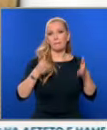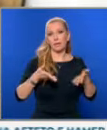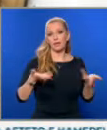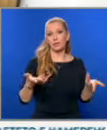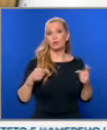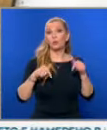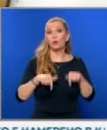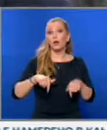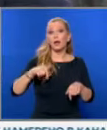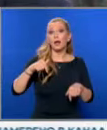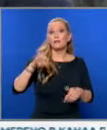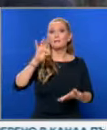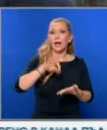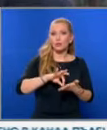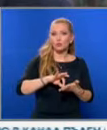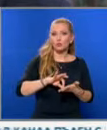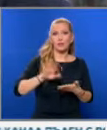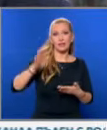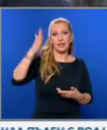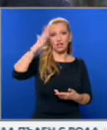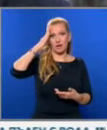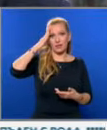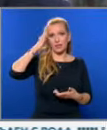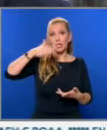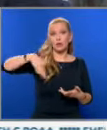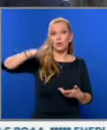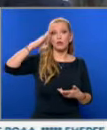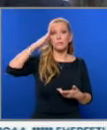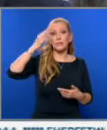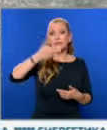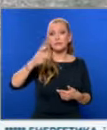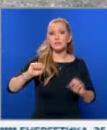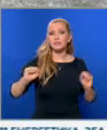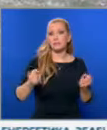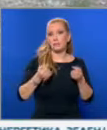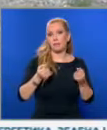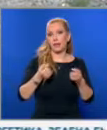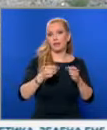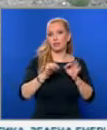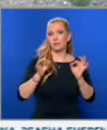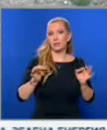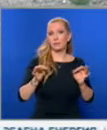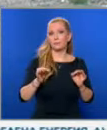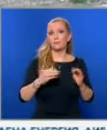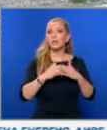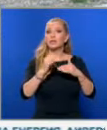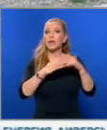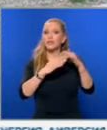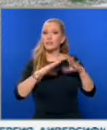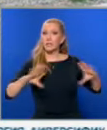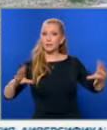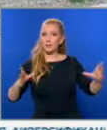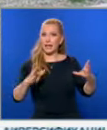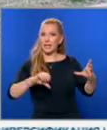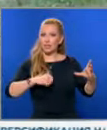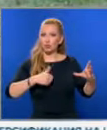е мястото на държавата и регионалното министерство за спешни мерки вече. Кметът напомни, че изграждане на язовир Черни